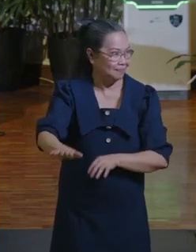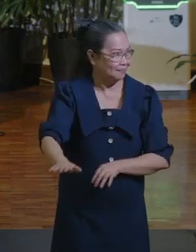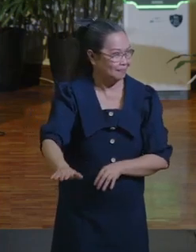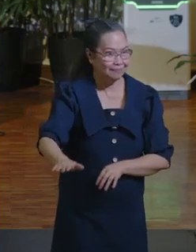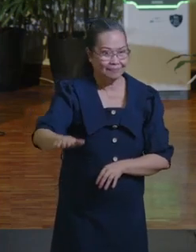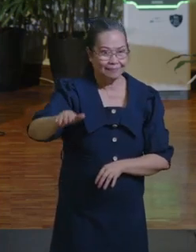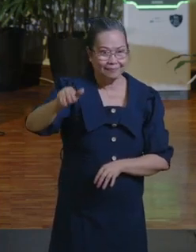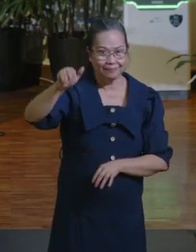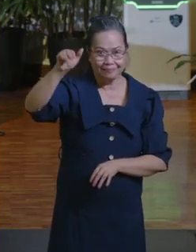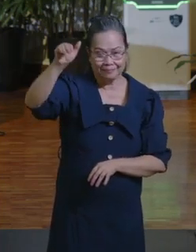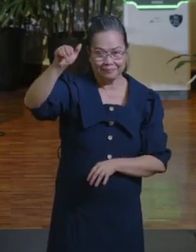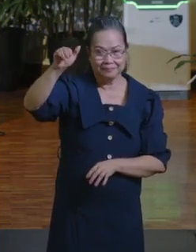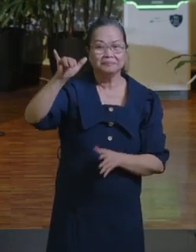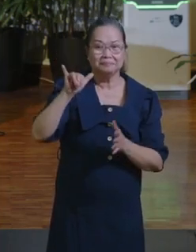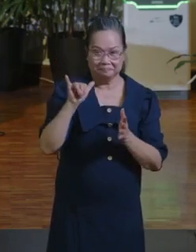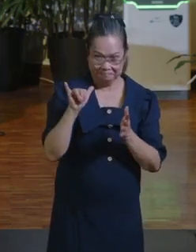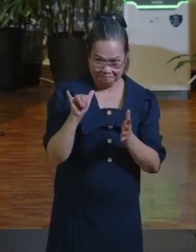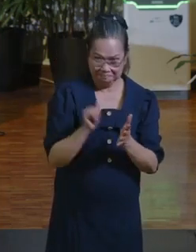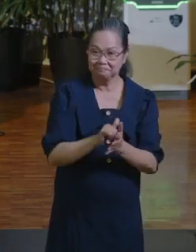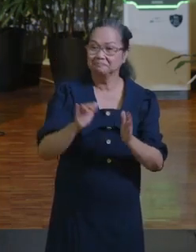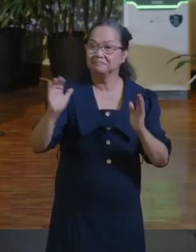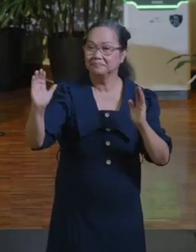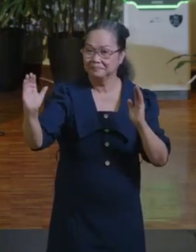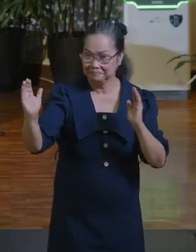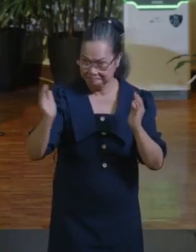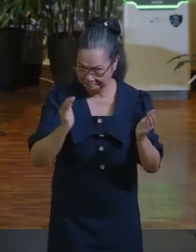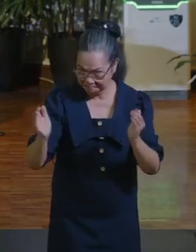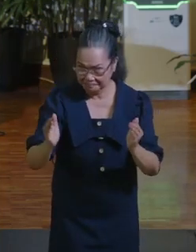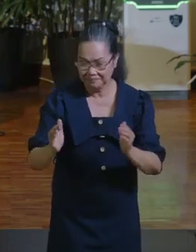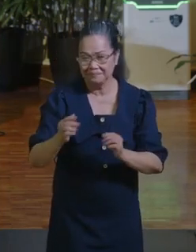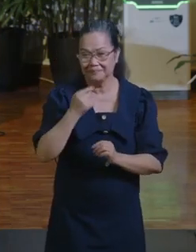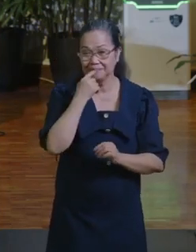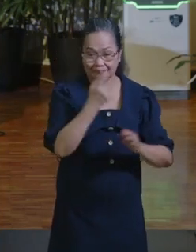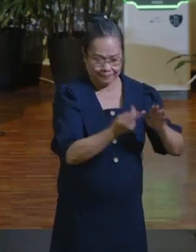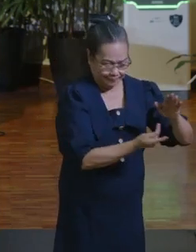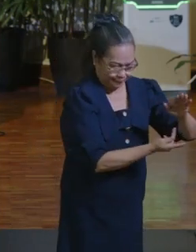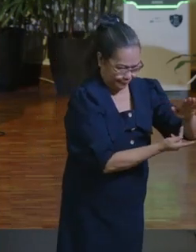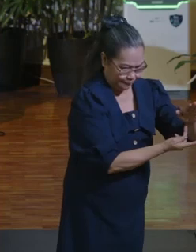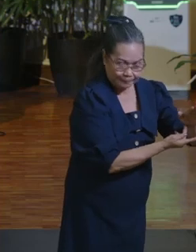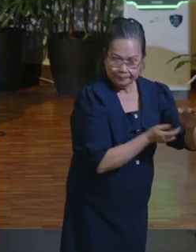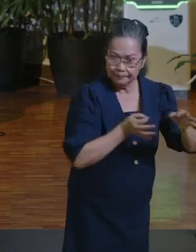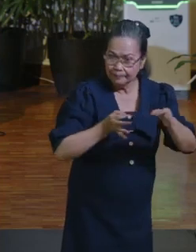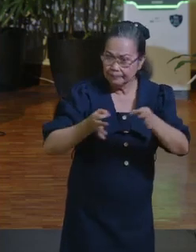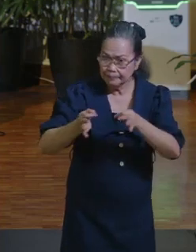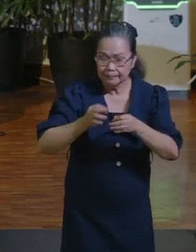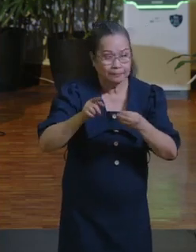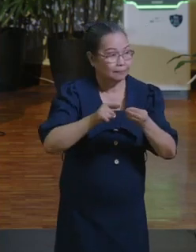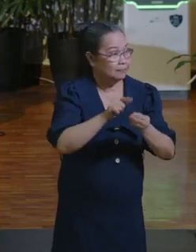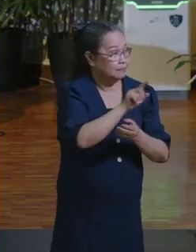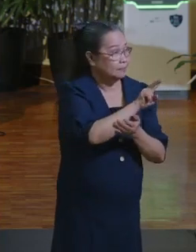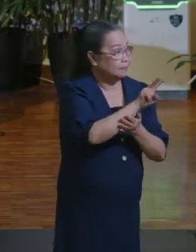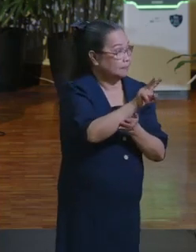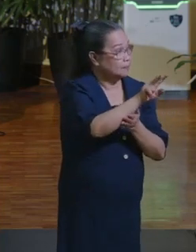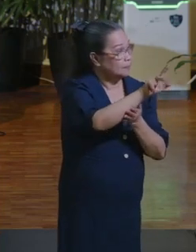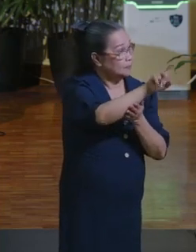guardian. Yan po ang picture na pinakita ni Pablo sa verses 24 and 25. Ganyan